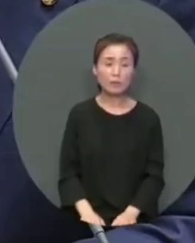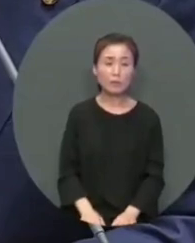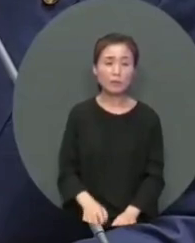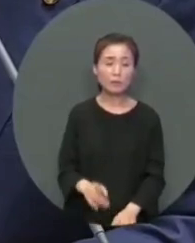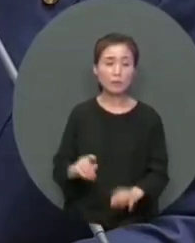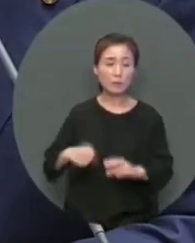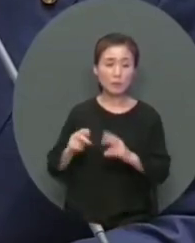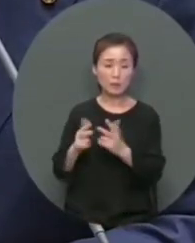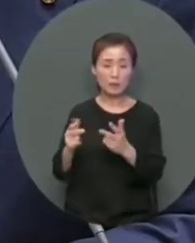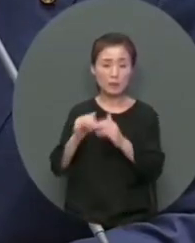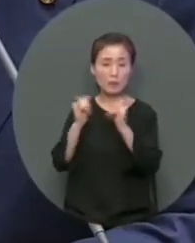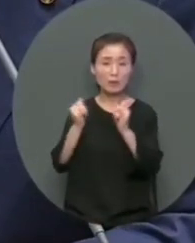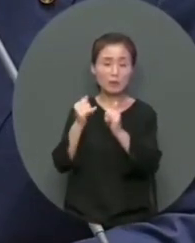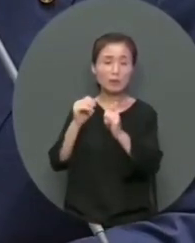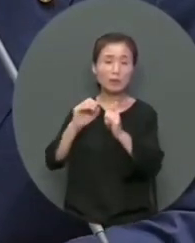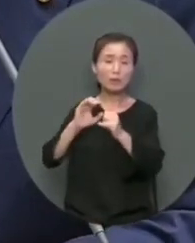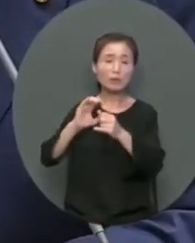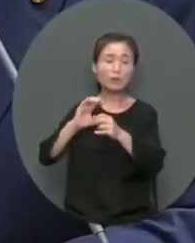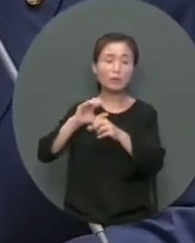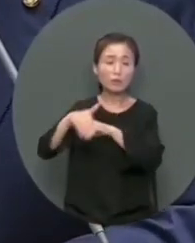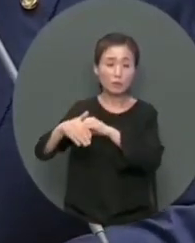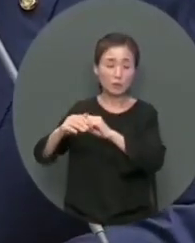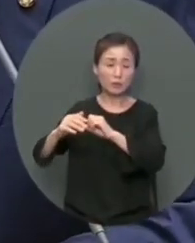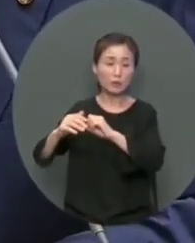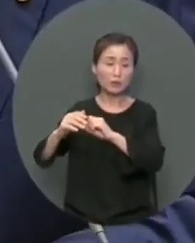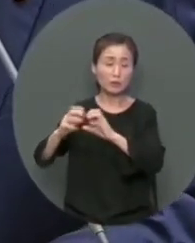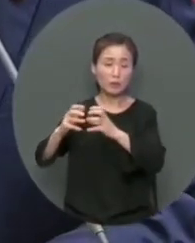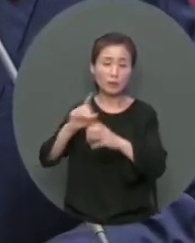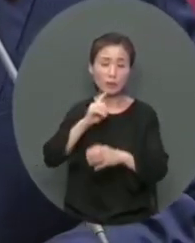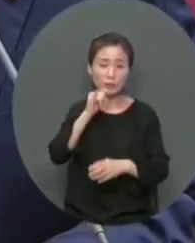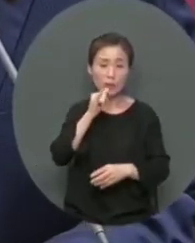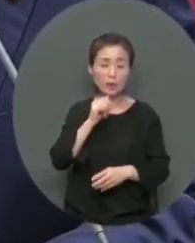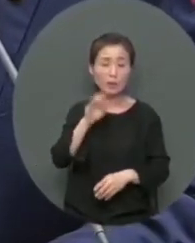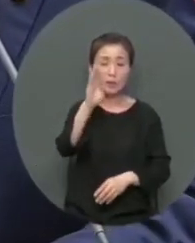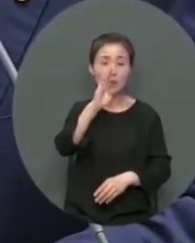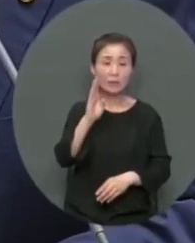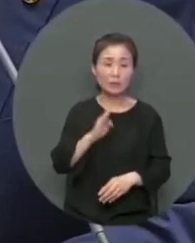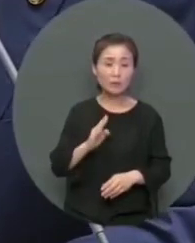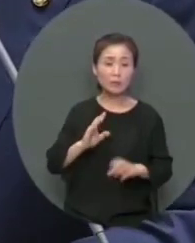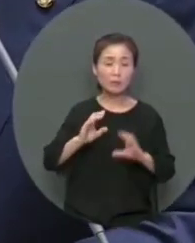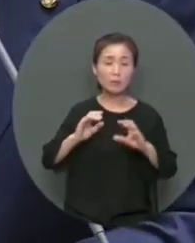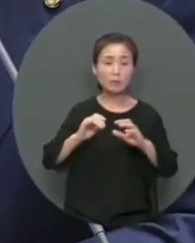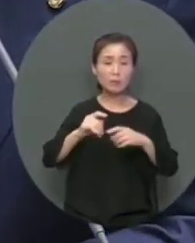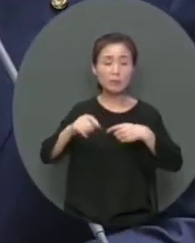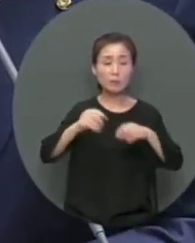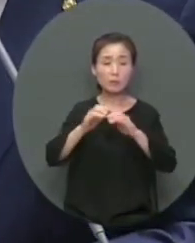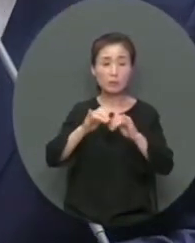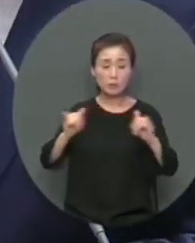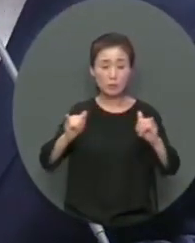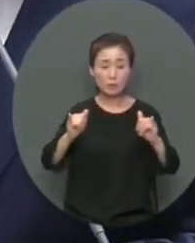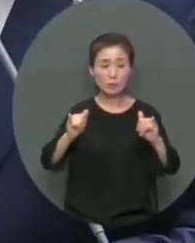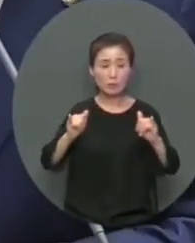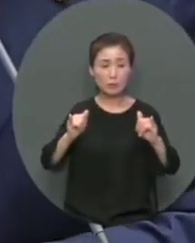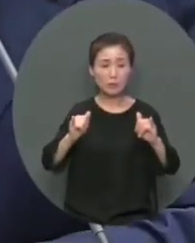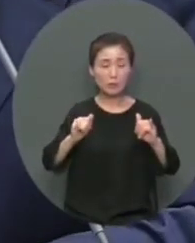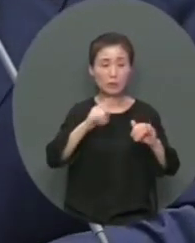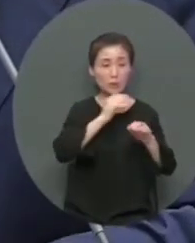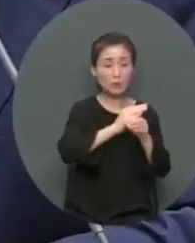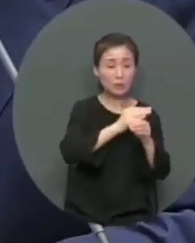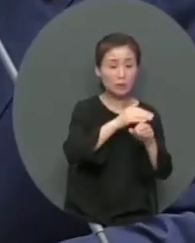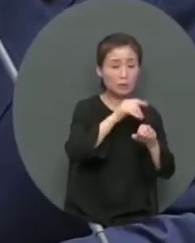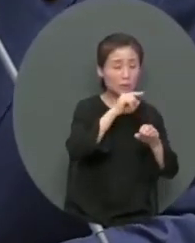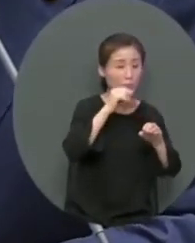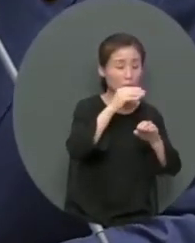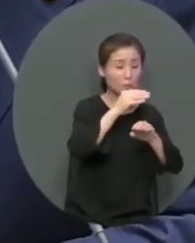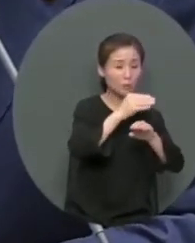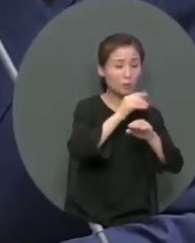사회주의 국가라고 얘기를 하고 있죠. 베트남 국가 지도자들은 공산당원입니까? 아닙니까? 저는 공산당원으로 알고